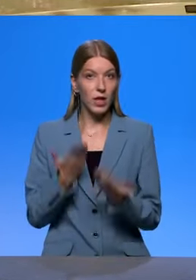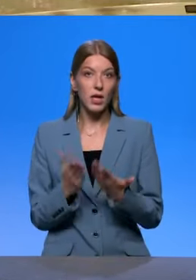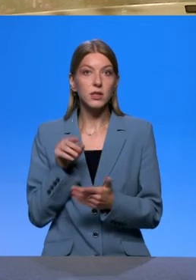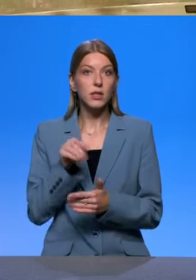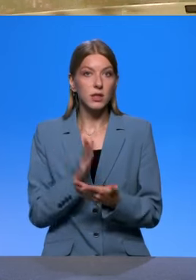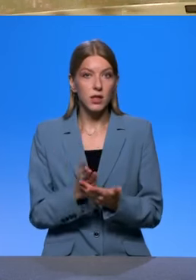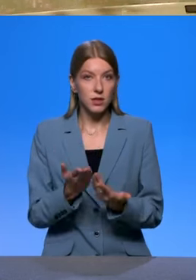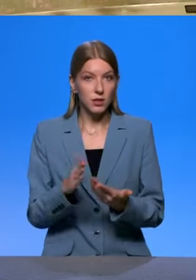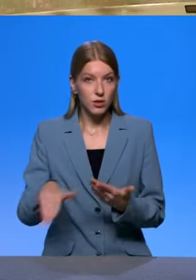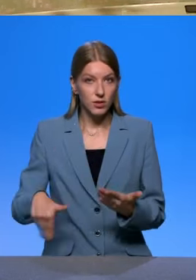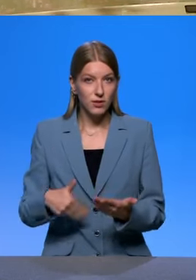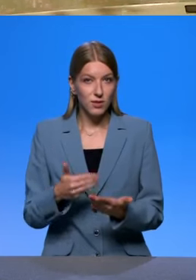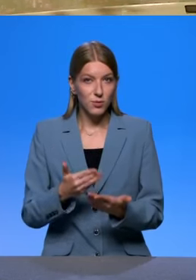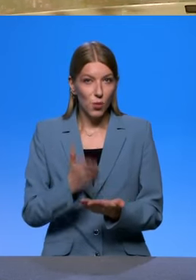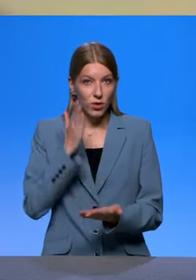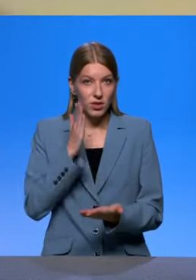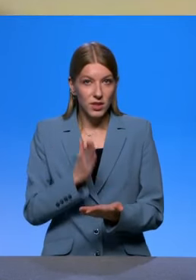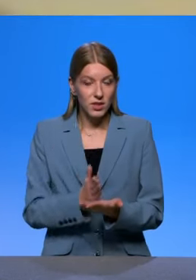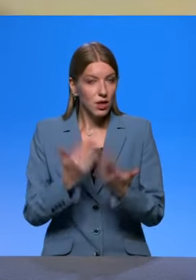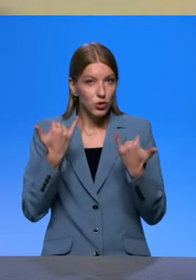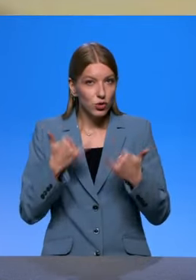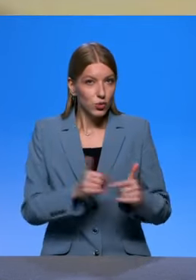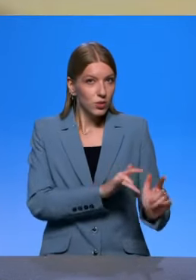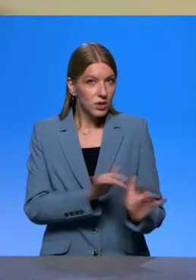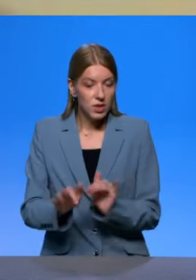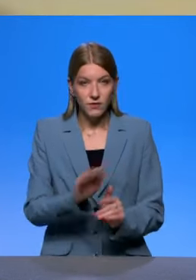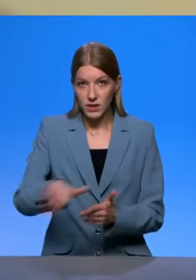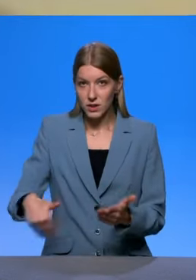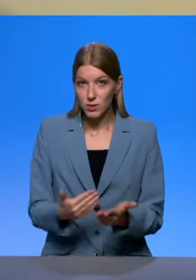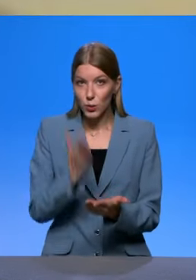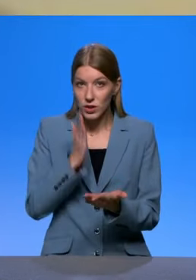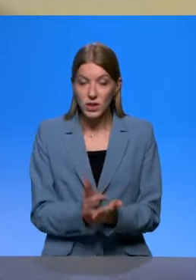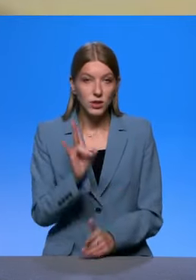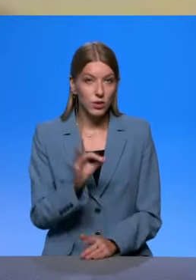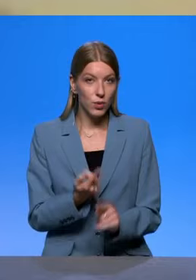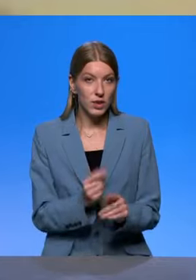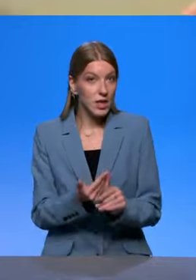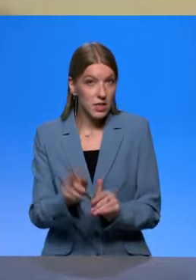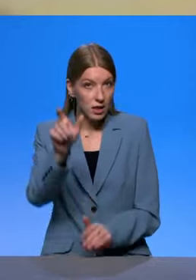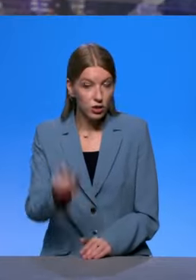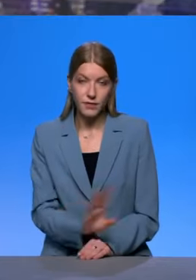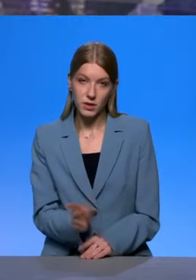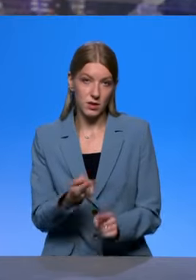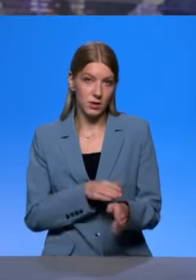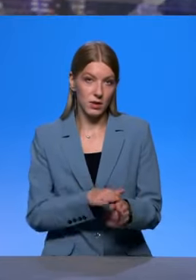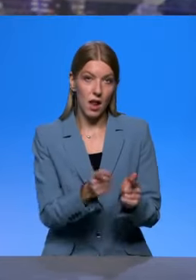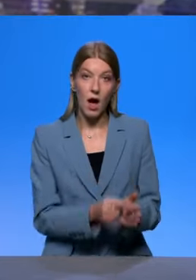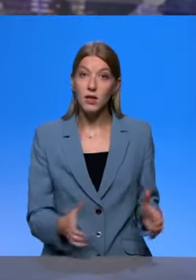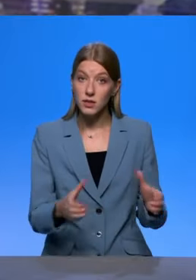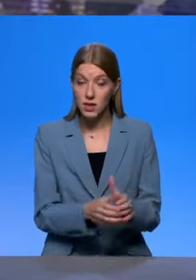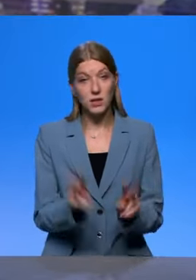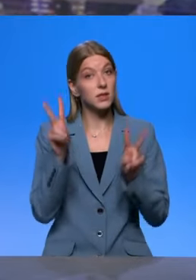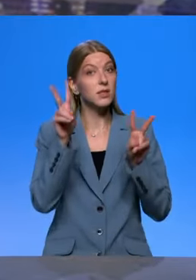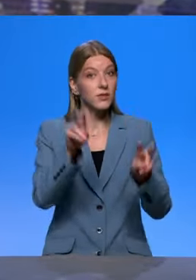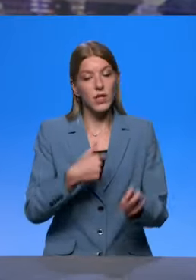есть и сейчас. И сейчас это тоже есть, только это теперь не отдельные люди, а целая организация. Вот называть которую, да, я